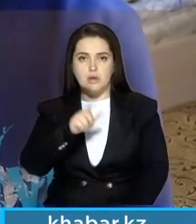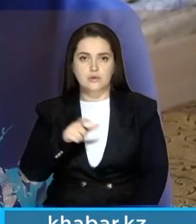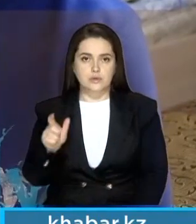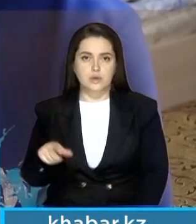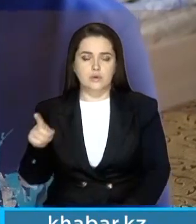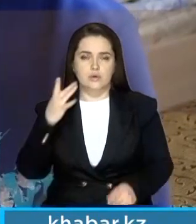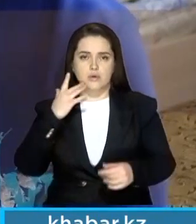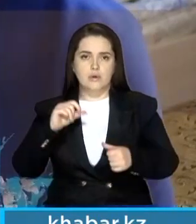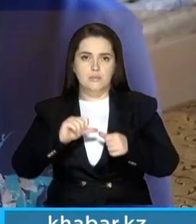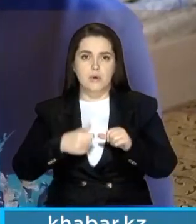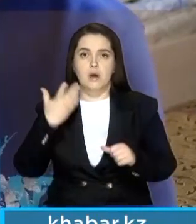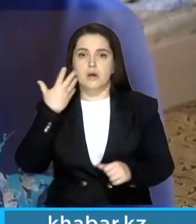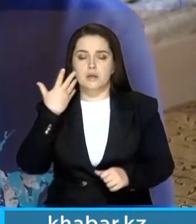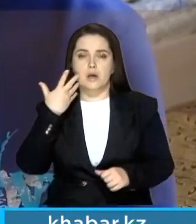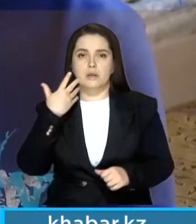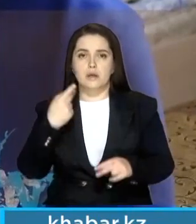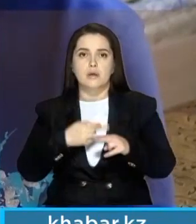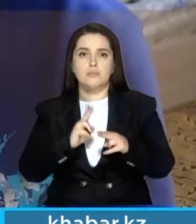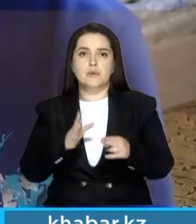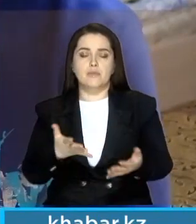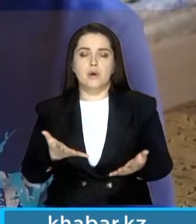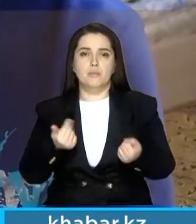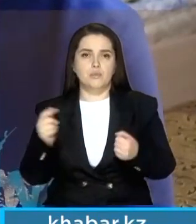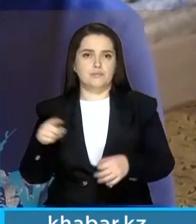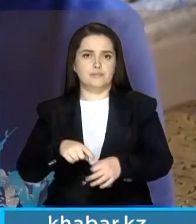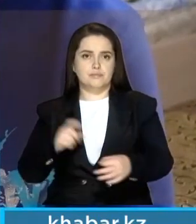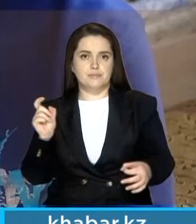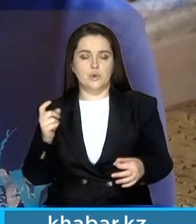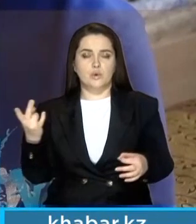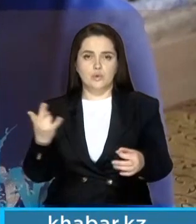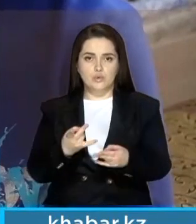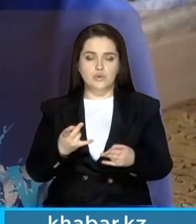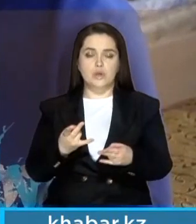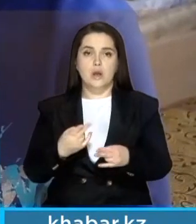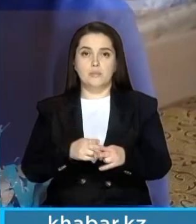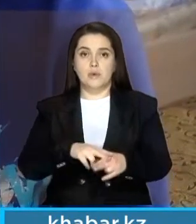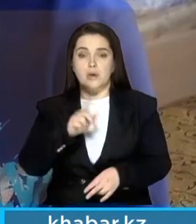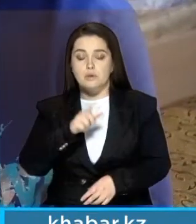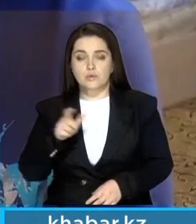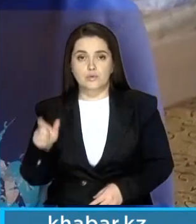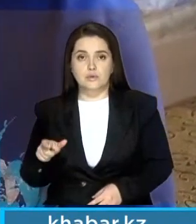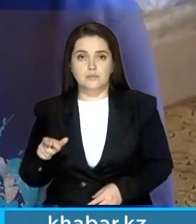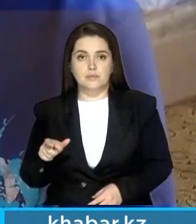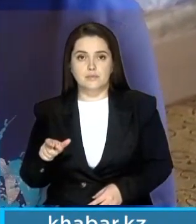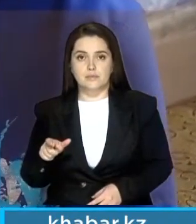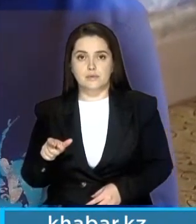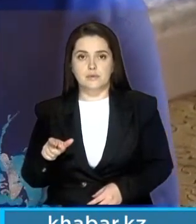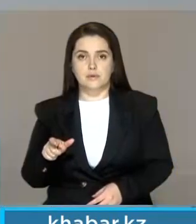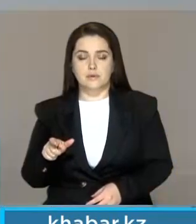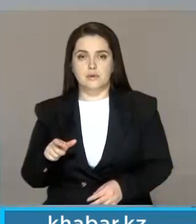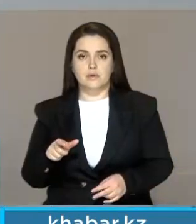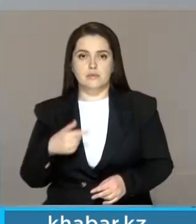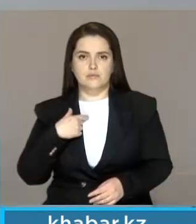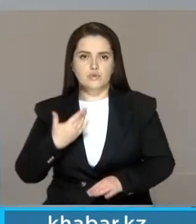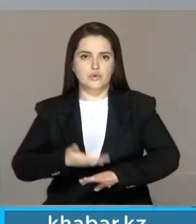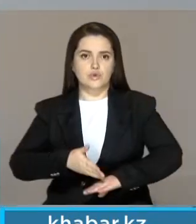тоже постоянно говорят, когда вы получите, когда вы уже это самое, тоже людям вот это вот как бы, как обуза. К